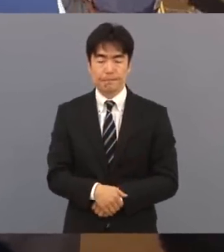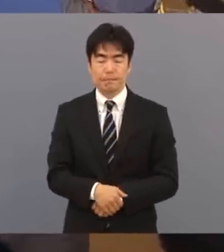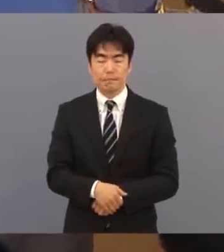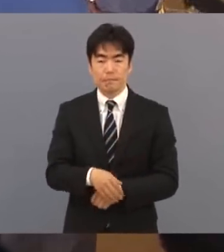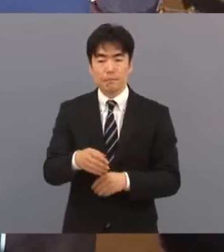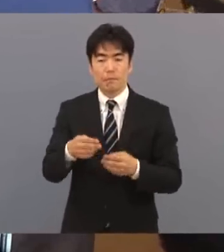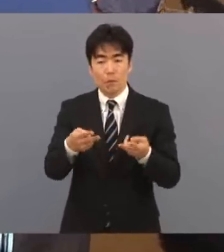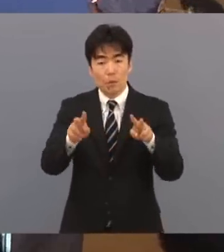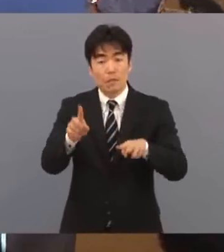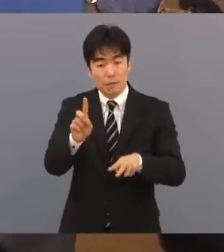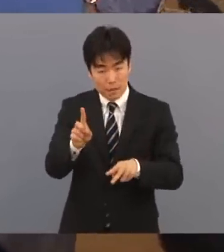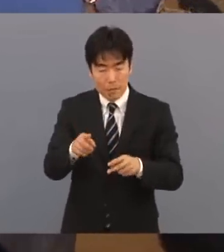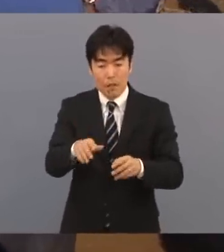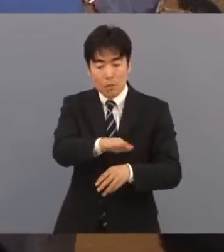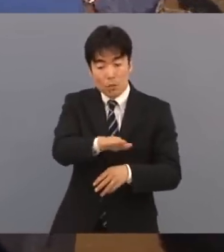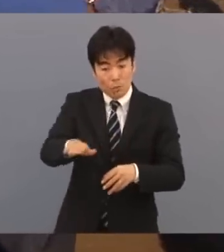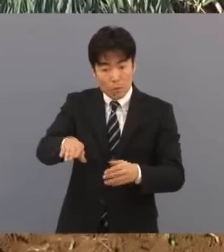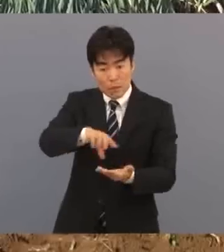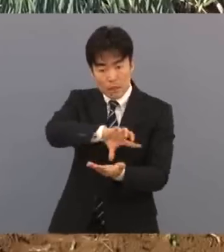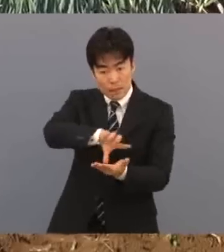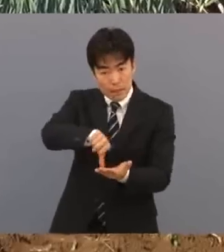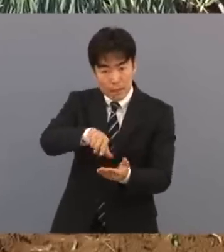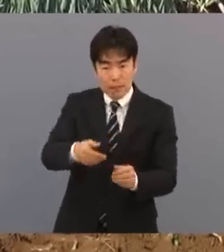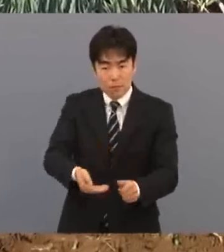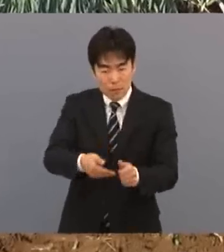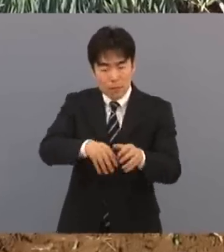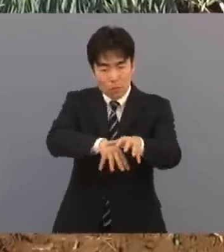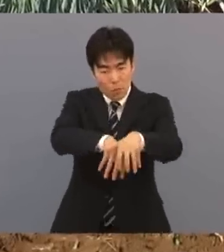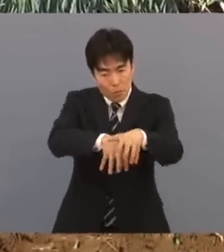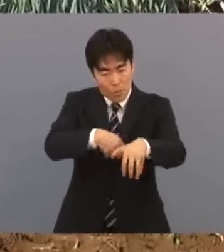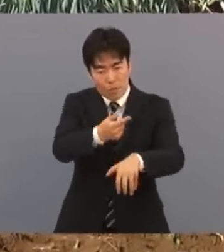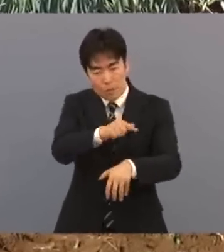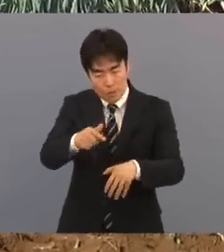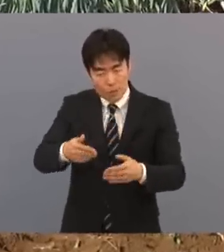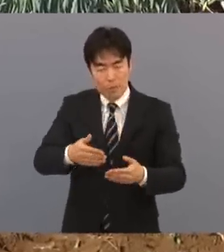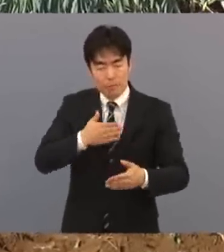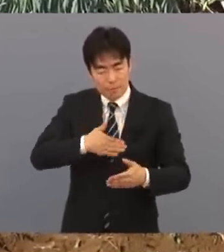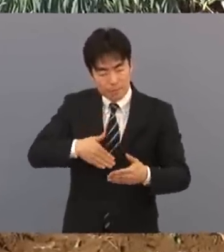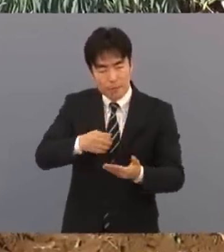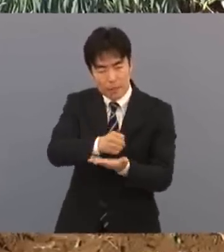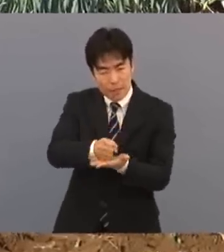これは子どもたちに地場産業を知ってもらおうと企画されているもの。